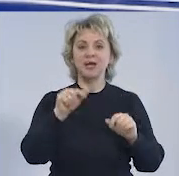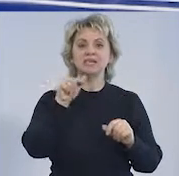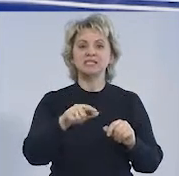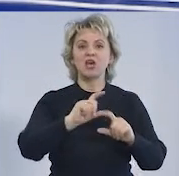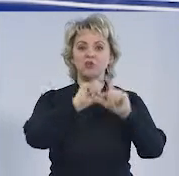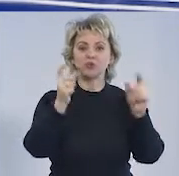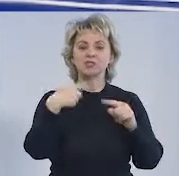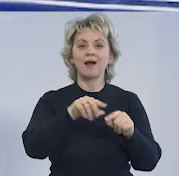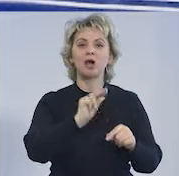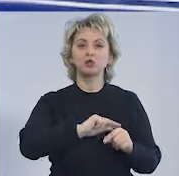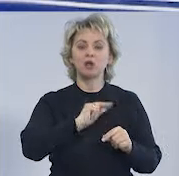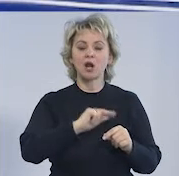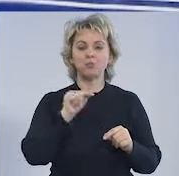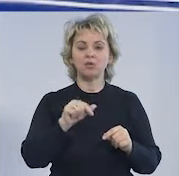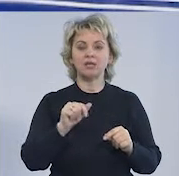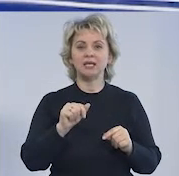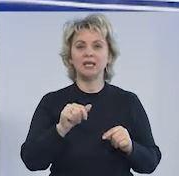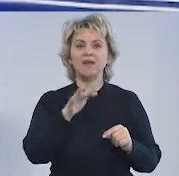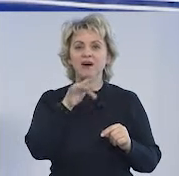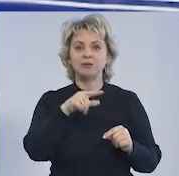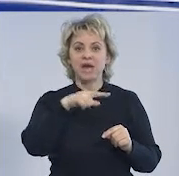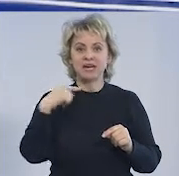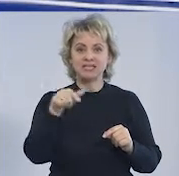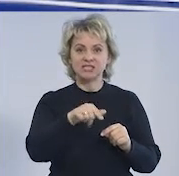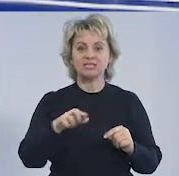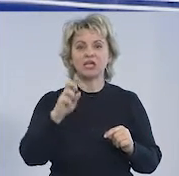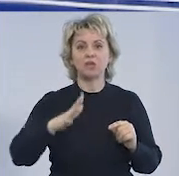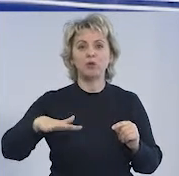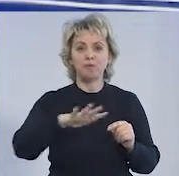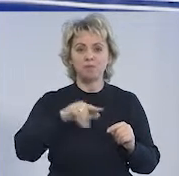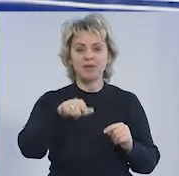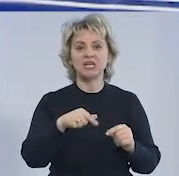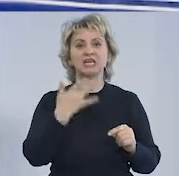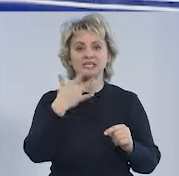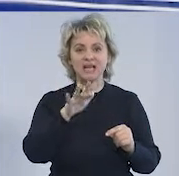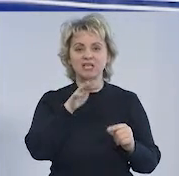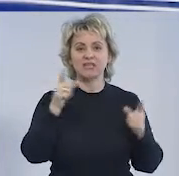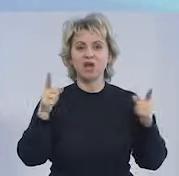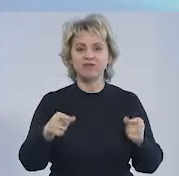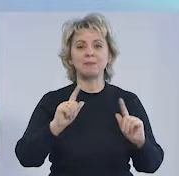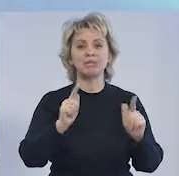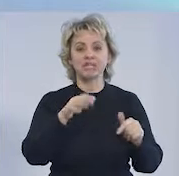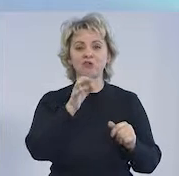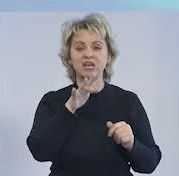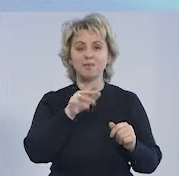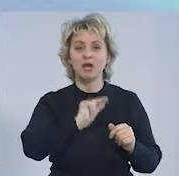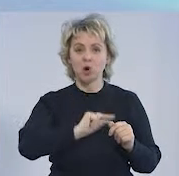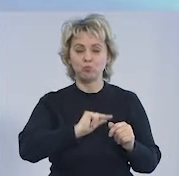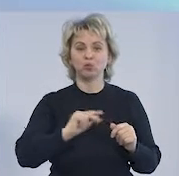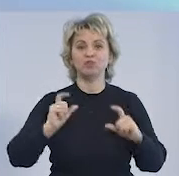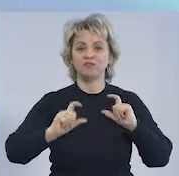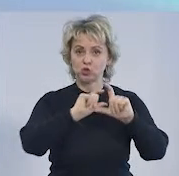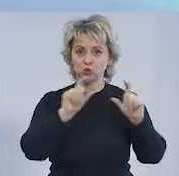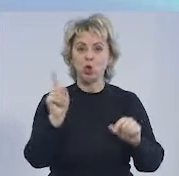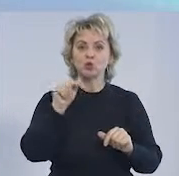тех вузах, которые работали и во время Российской империи, и во время советский период, и в настоящее время работают,